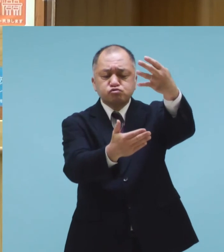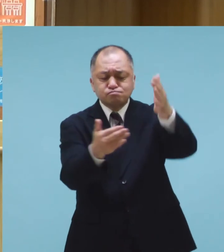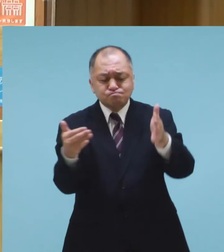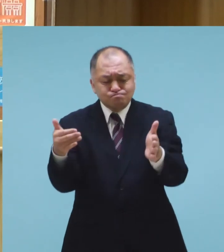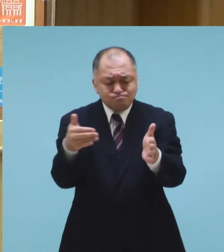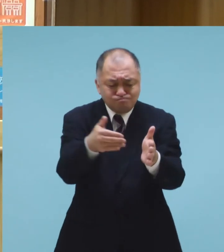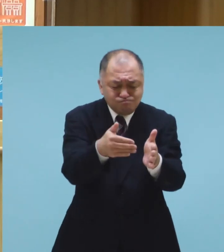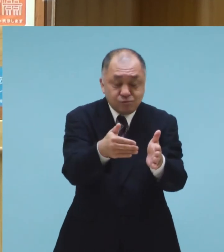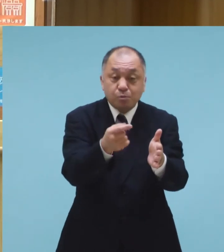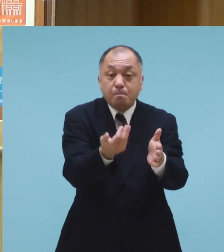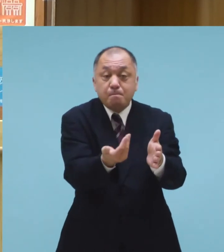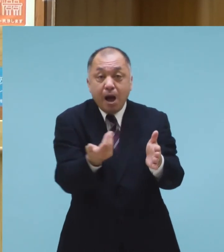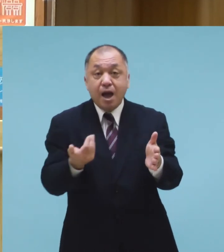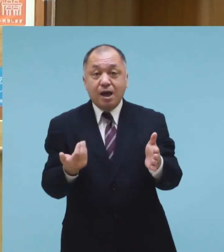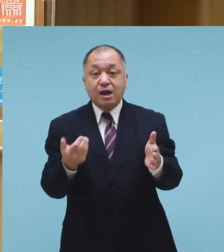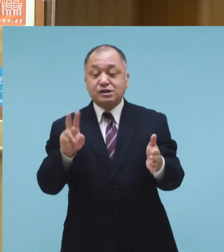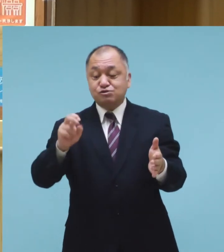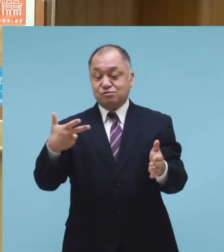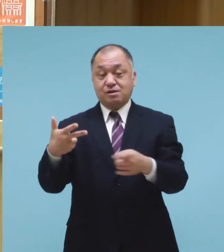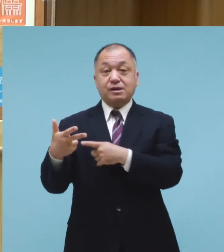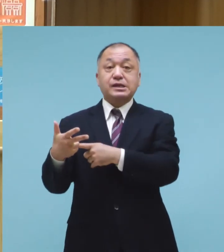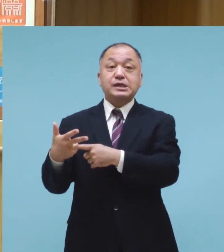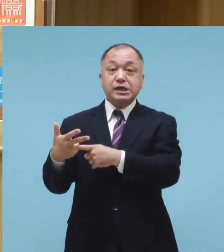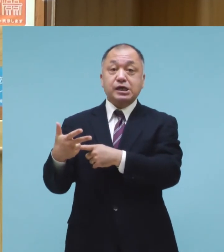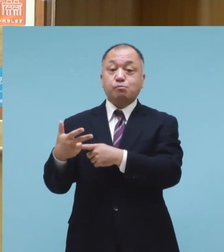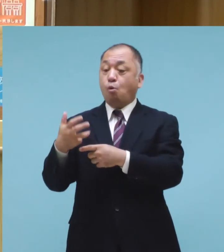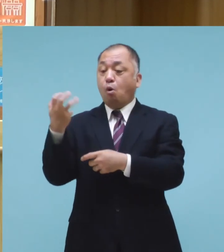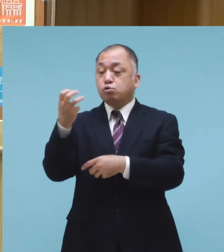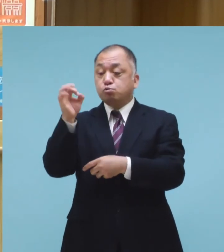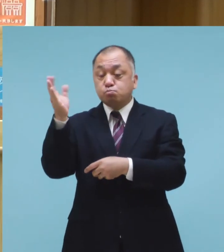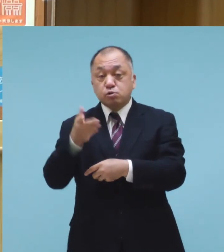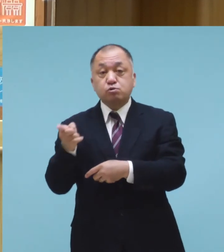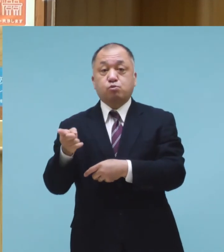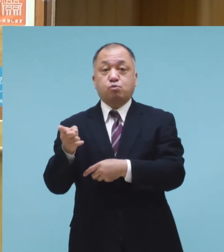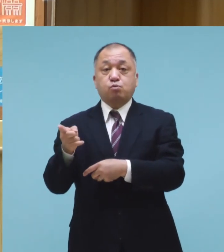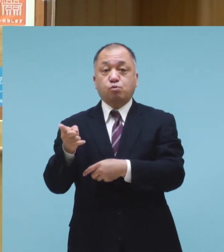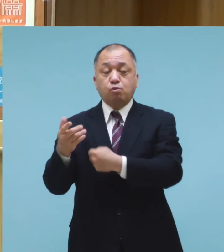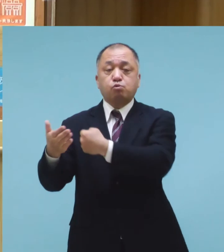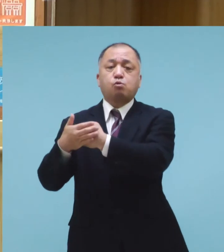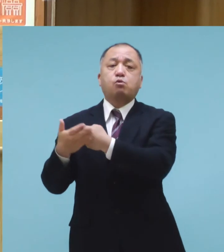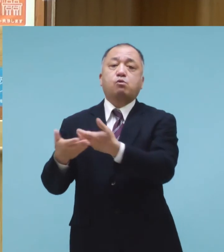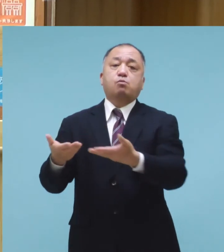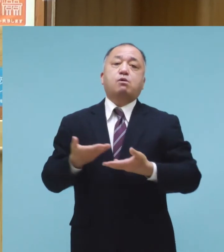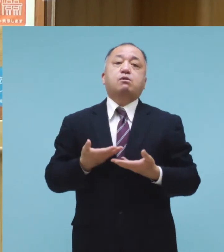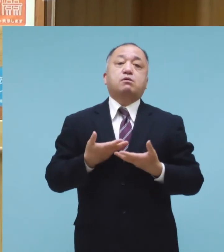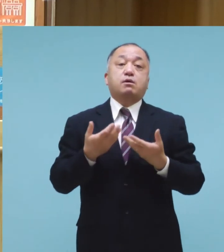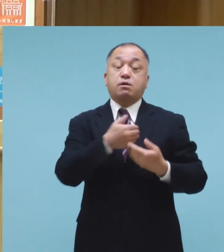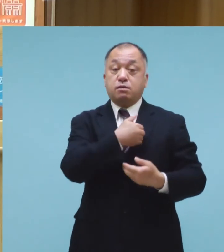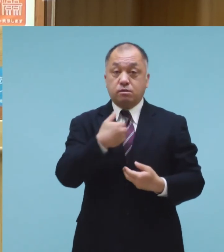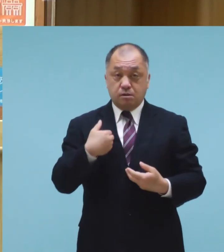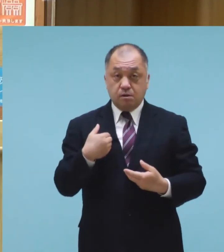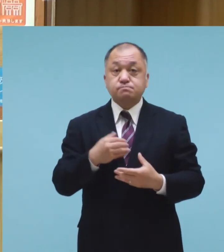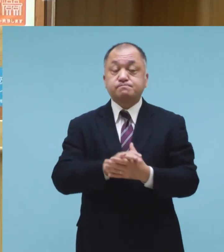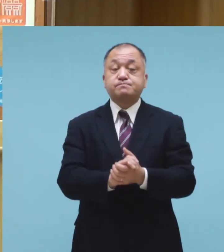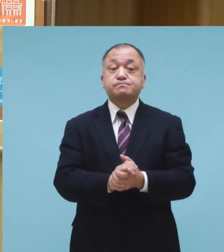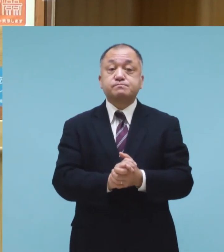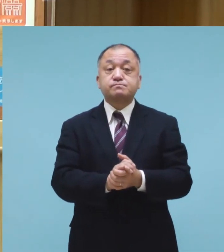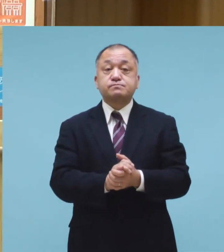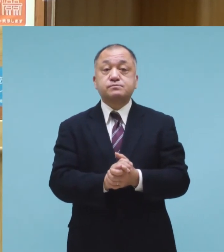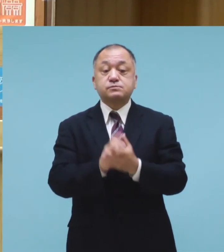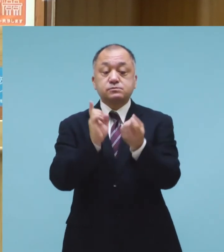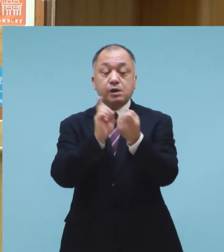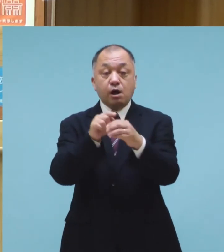で、まあ、8割以上の方々ご理解ご協力いただいてますから、まあ、そういった対策の背景など